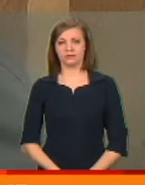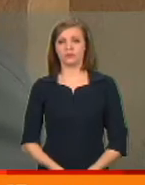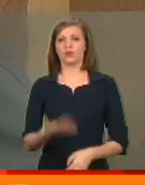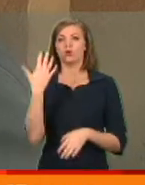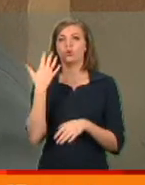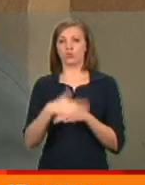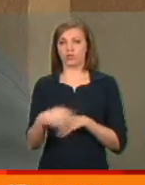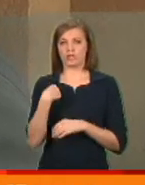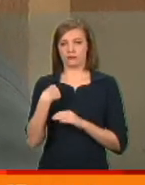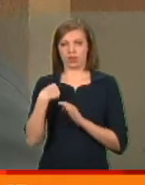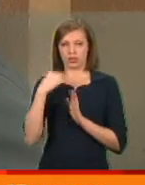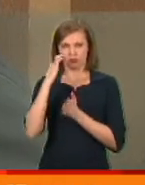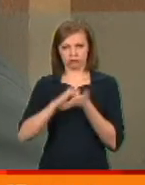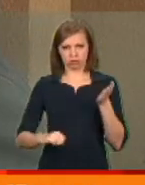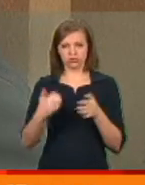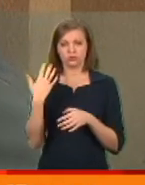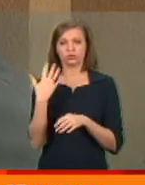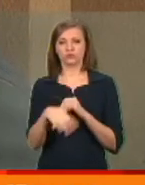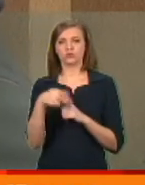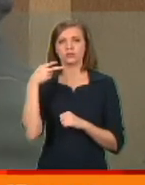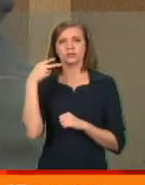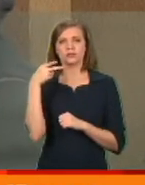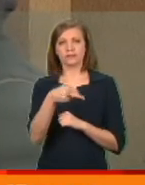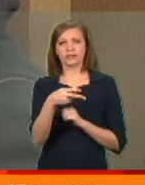Уже з мене вичитали